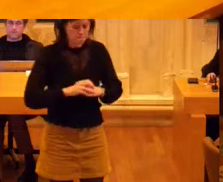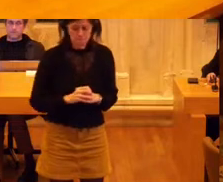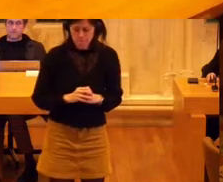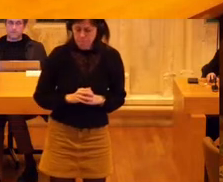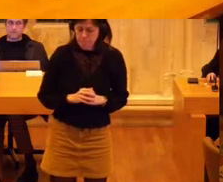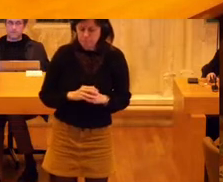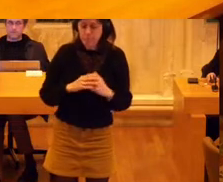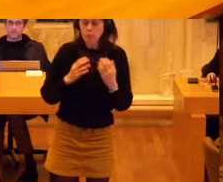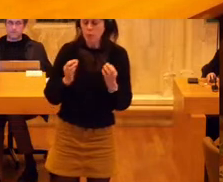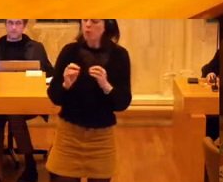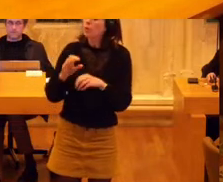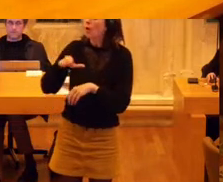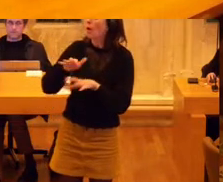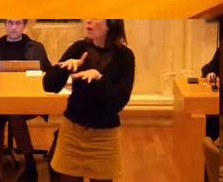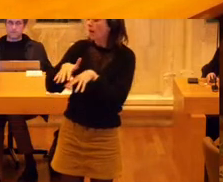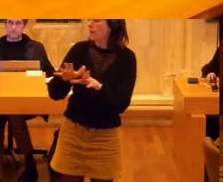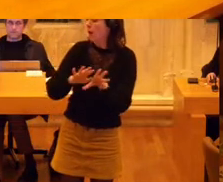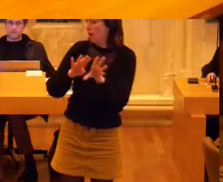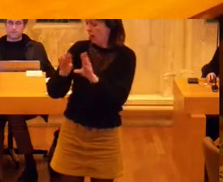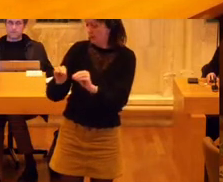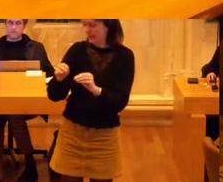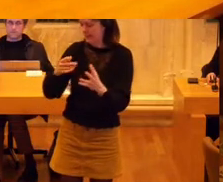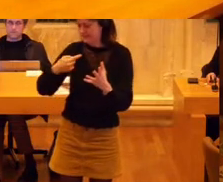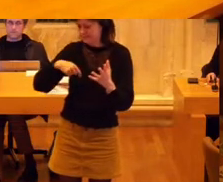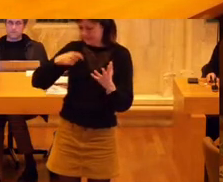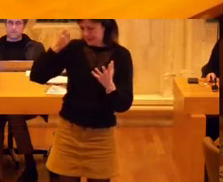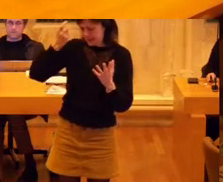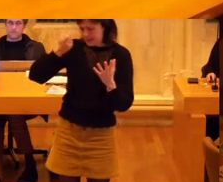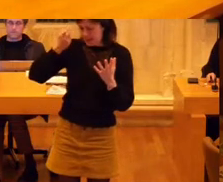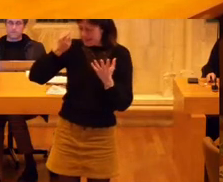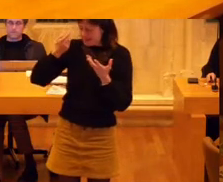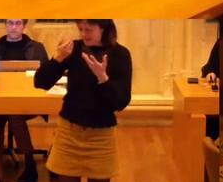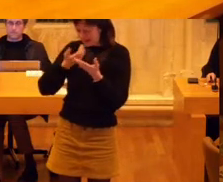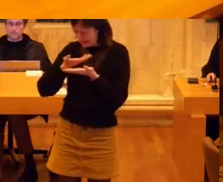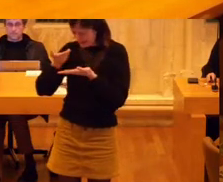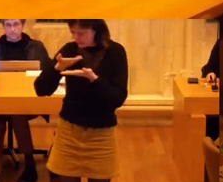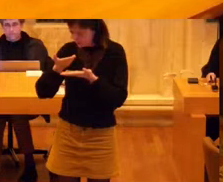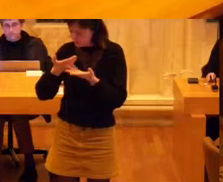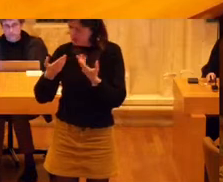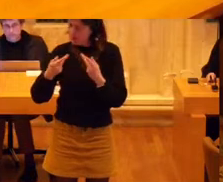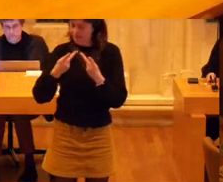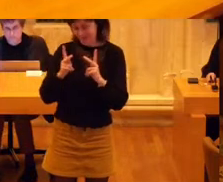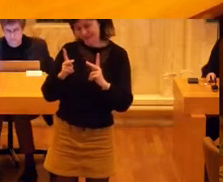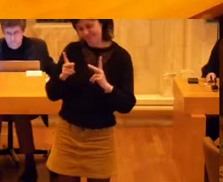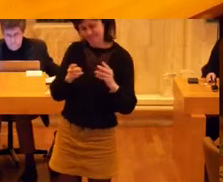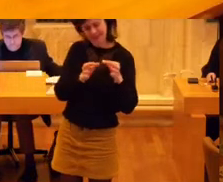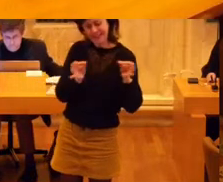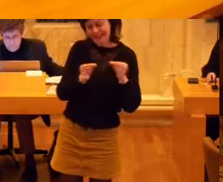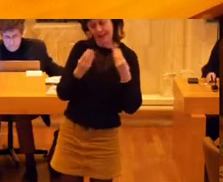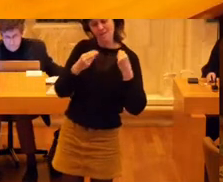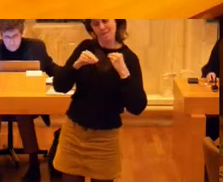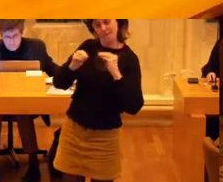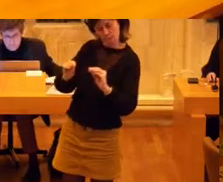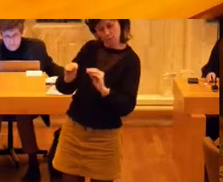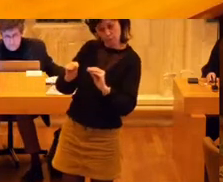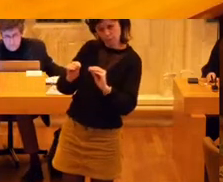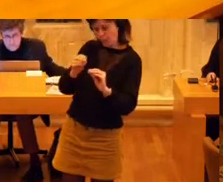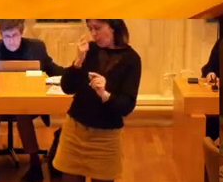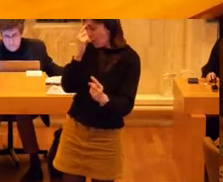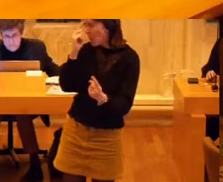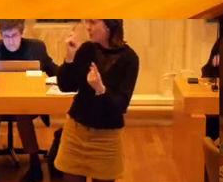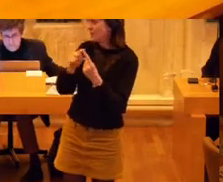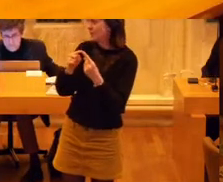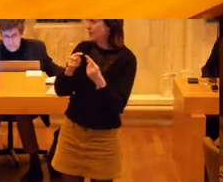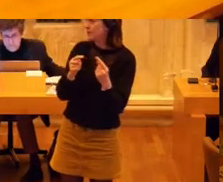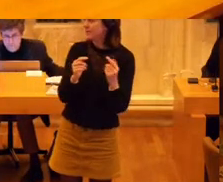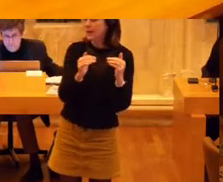A été travaillé avec Quand la mer habitat la possibilité que la ville cède du foncier pour construire ici cette